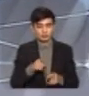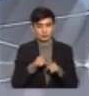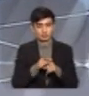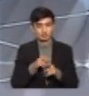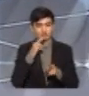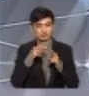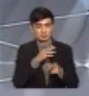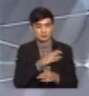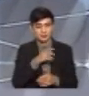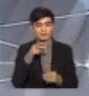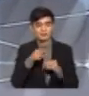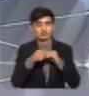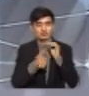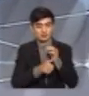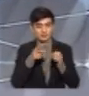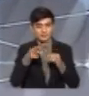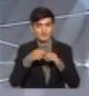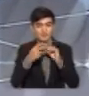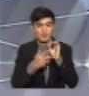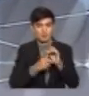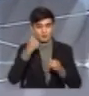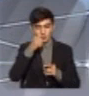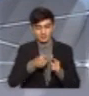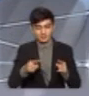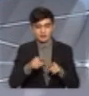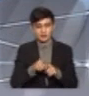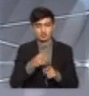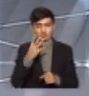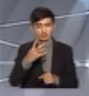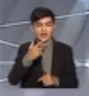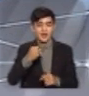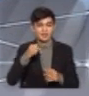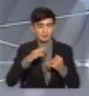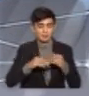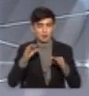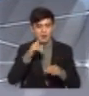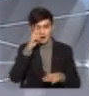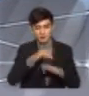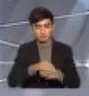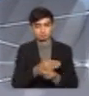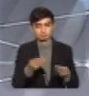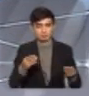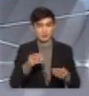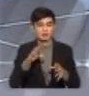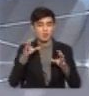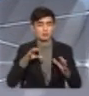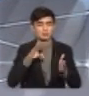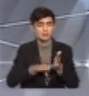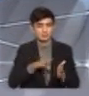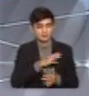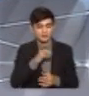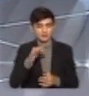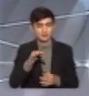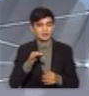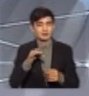бақылау басқармасы 2016-2018 жылдар аралығында 4,5 гектар жерді әкімдік заңсыз берілді деп анықтапты. Ал жер телімдерін